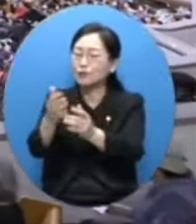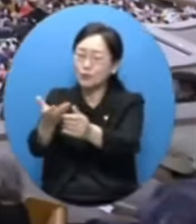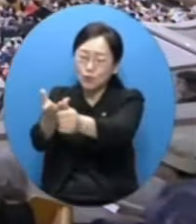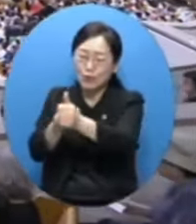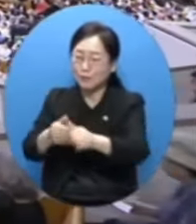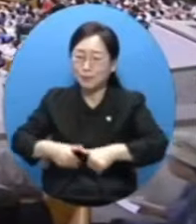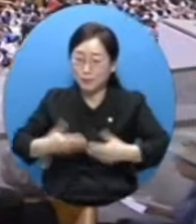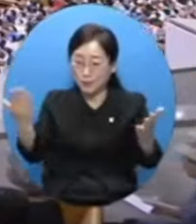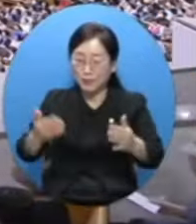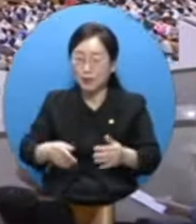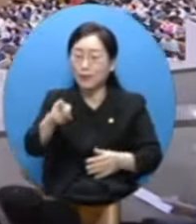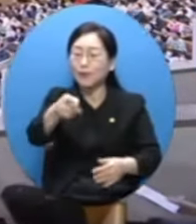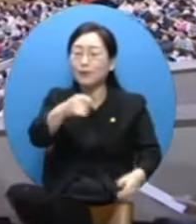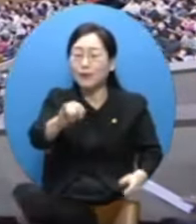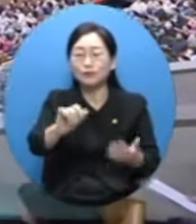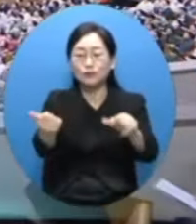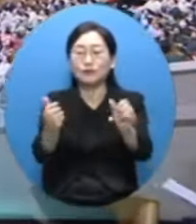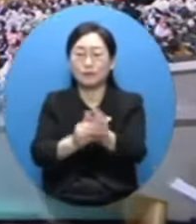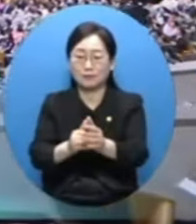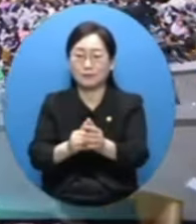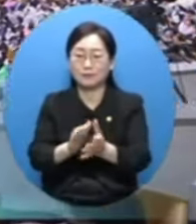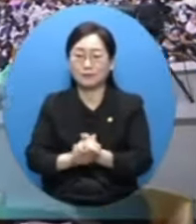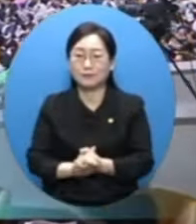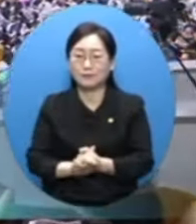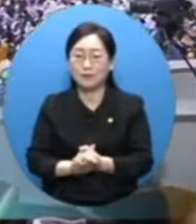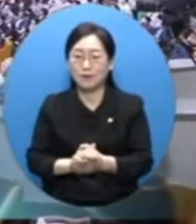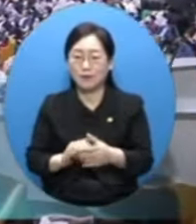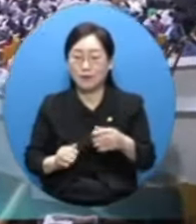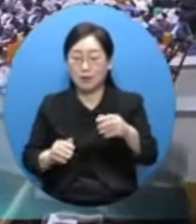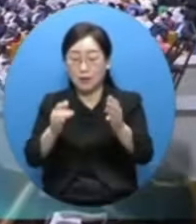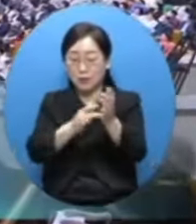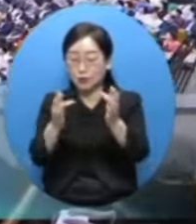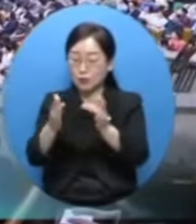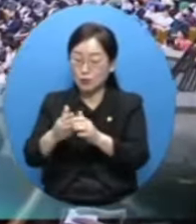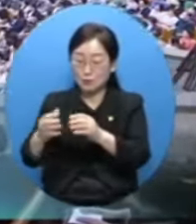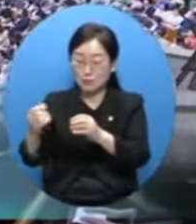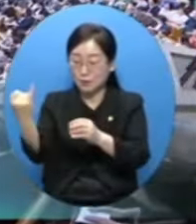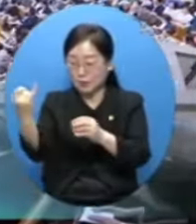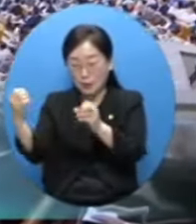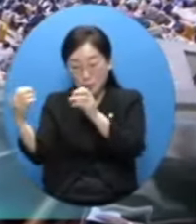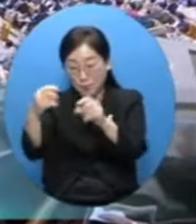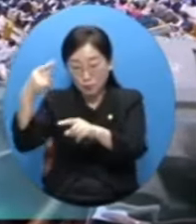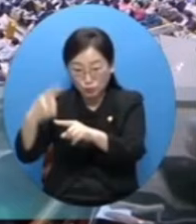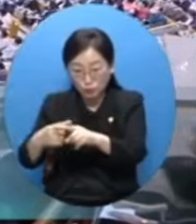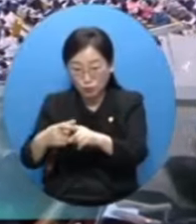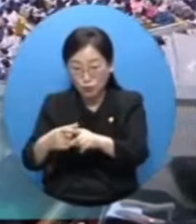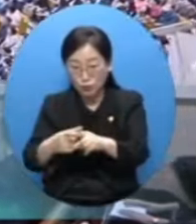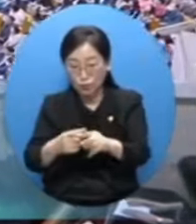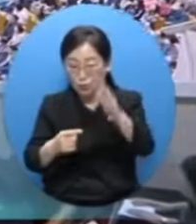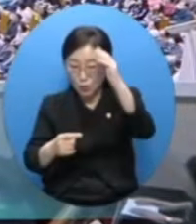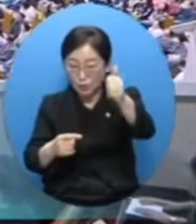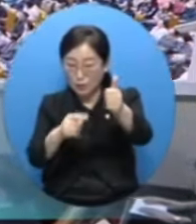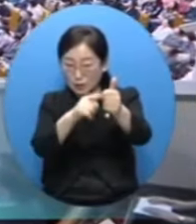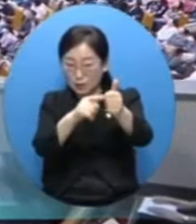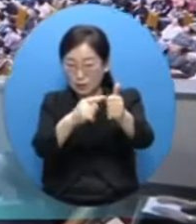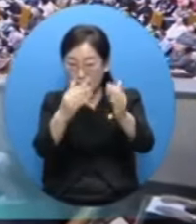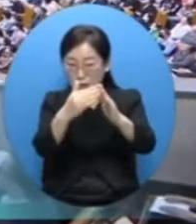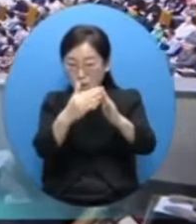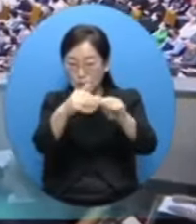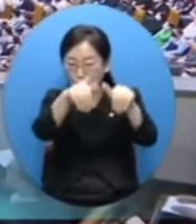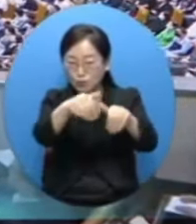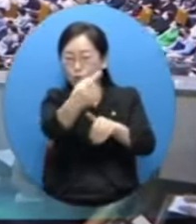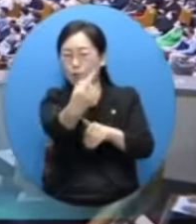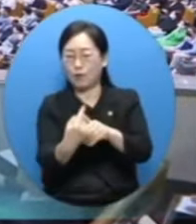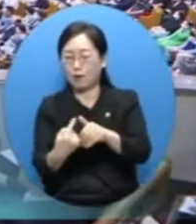죽었습니다. 5장 35절입니다. 아직 예수께서 말씀하실 때 회당장의 집에서 사람들이 와서 회당장에게 이르되 당신의